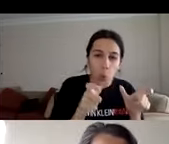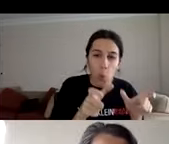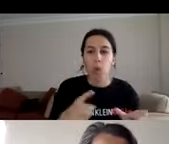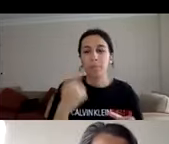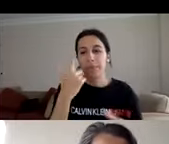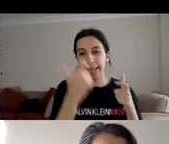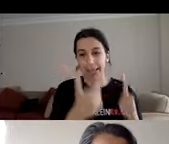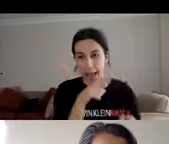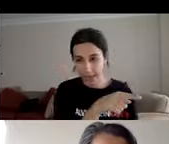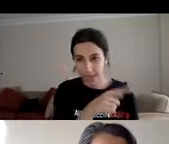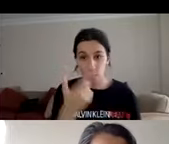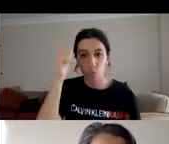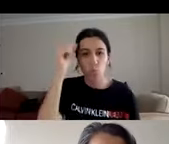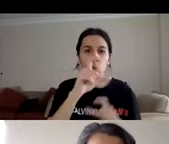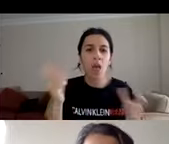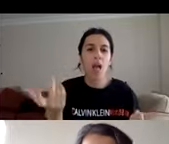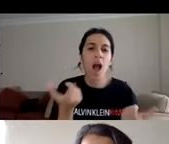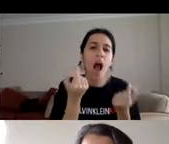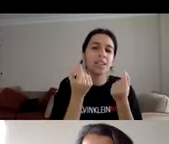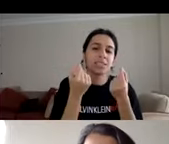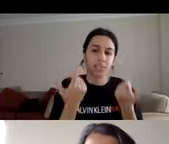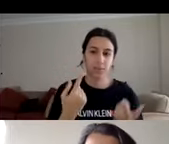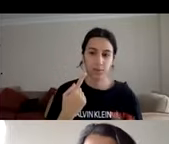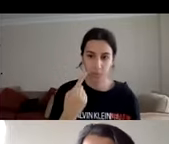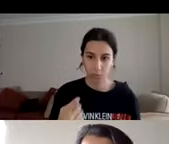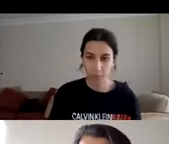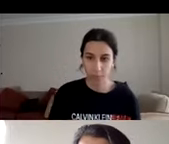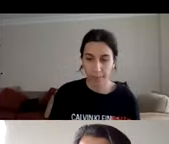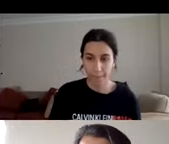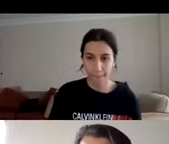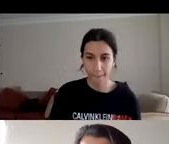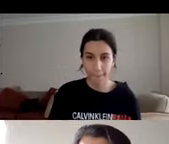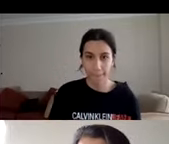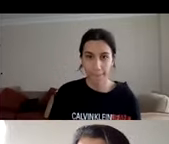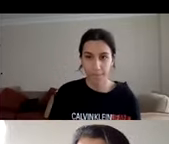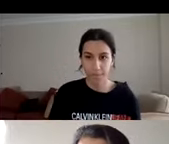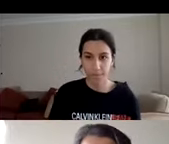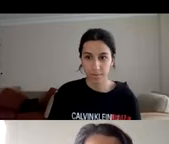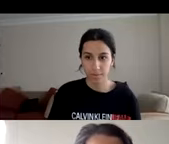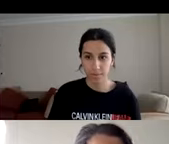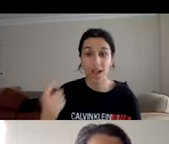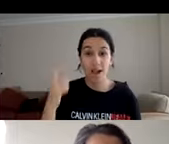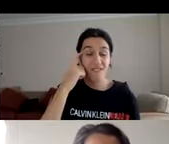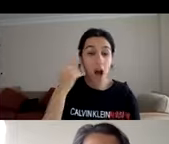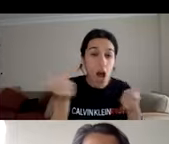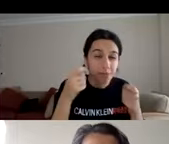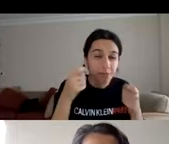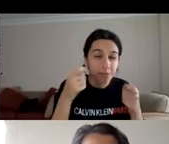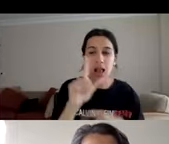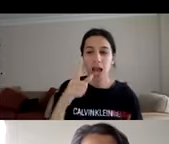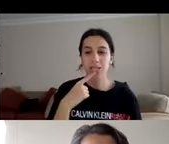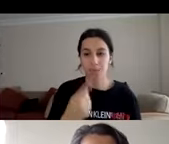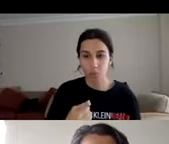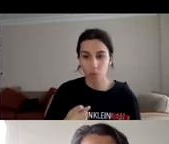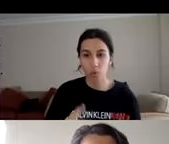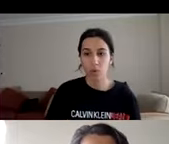Çünkü Türkiye'de çok somut web erişilebilirliğinin konuşulmaya, üzerinde kafa yorulmasına ihtiyaç var. O da